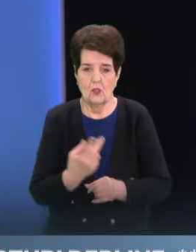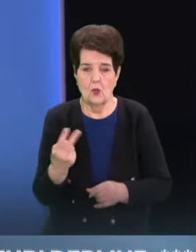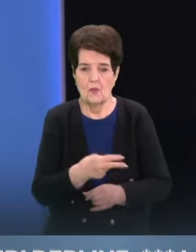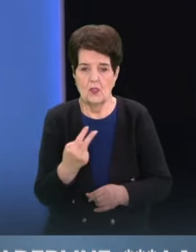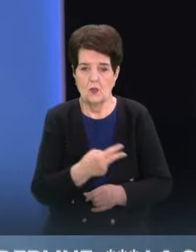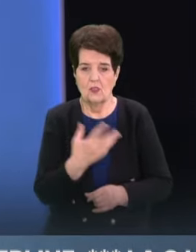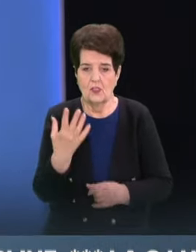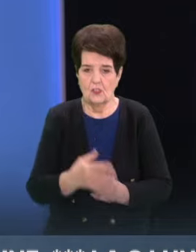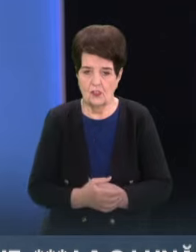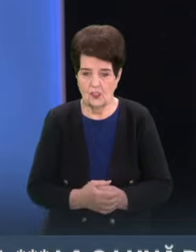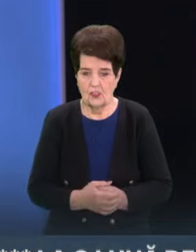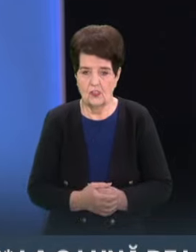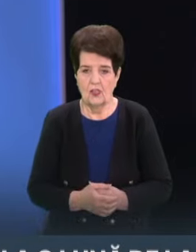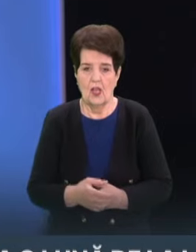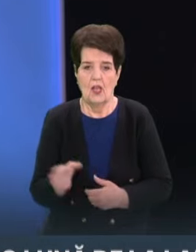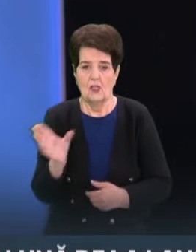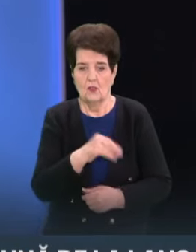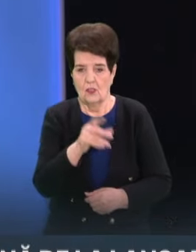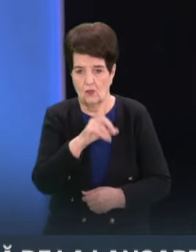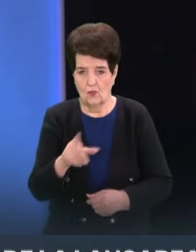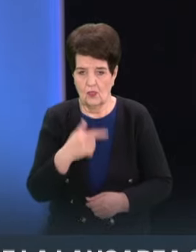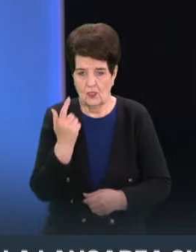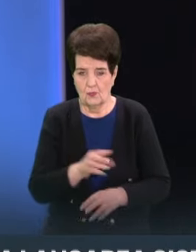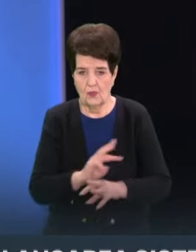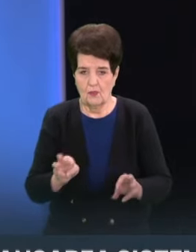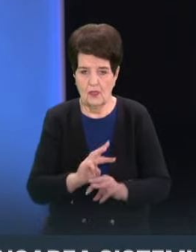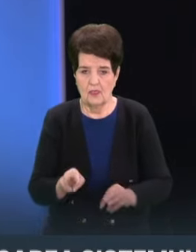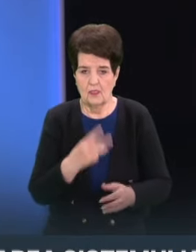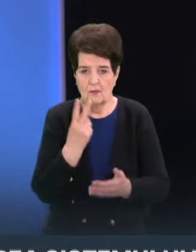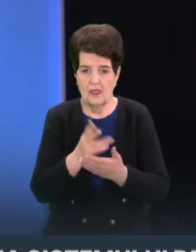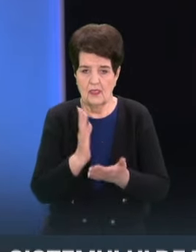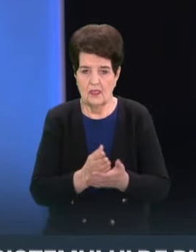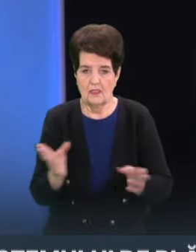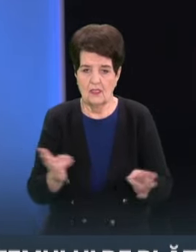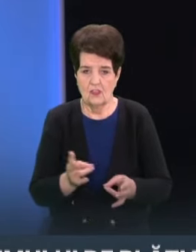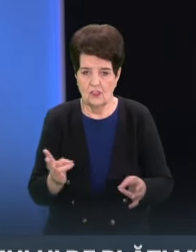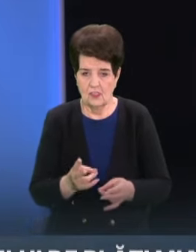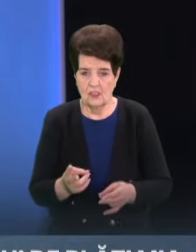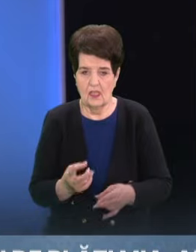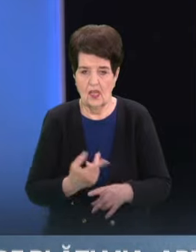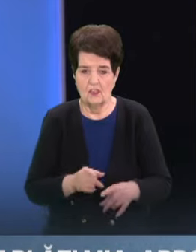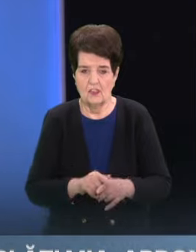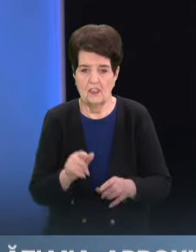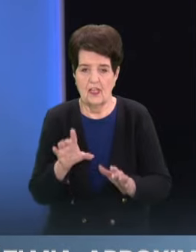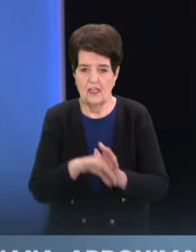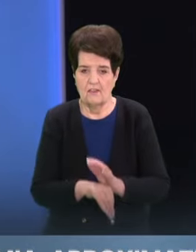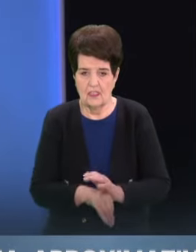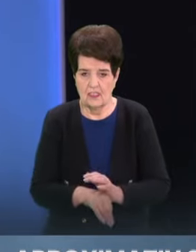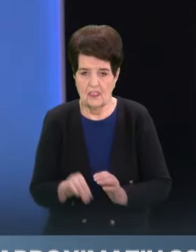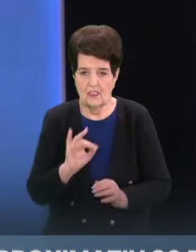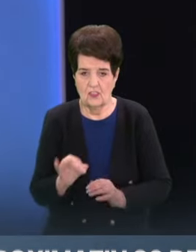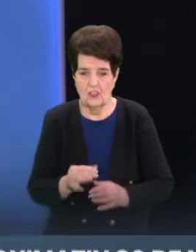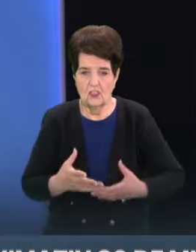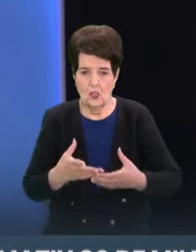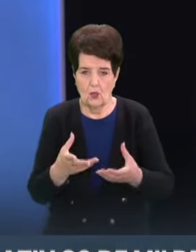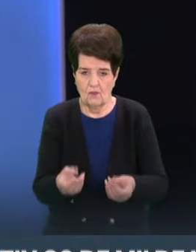2025, dar vreau să asigur pe toată lumea că la minister conștientizăm foarte bine că este necesar să facem aceste investiții și încercăm să convingem